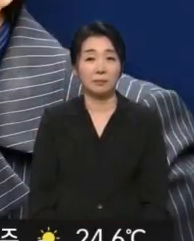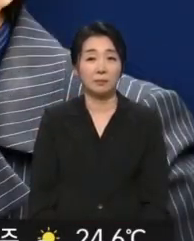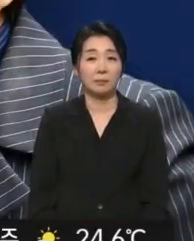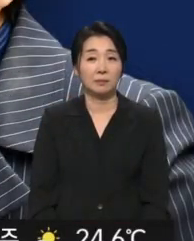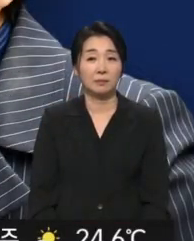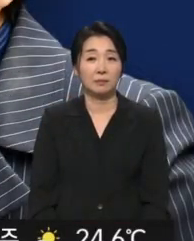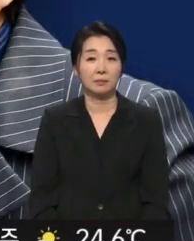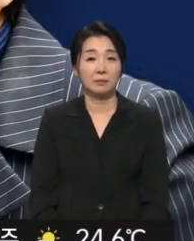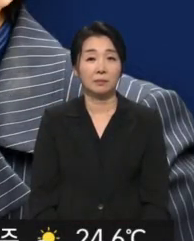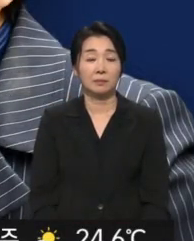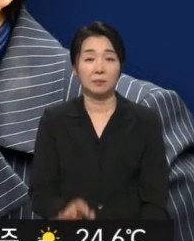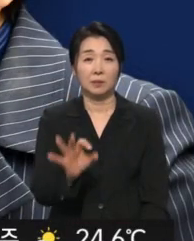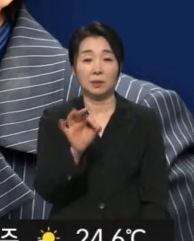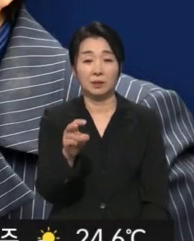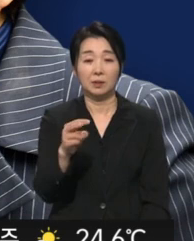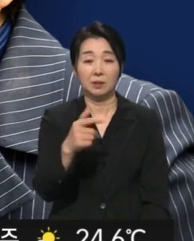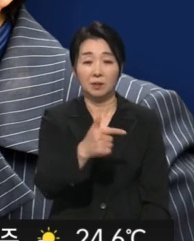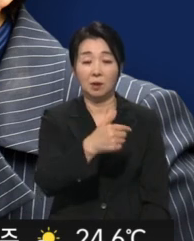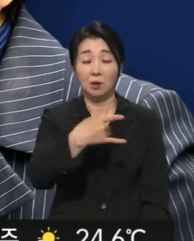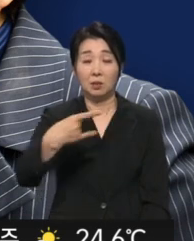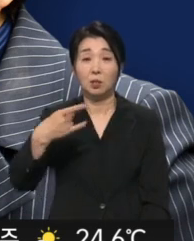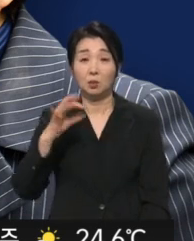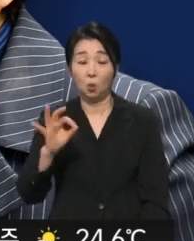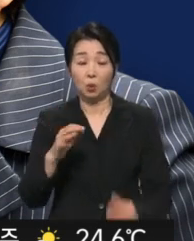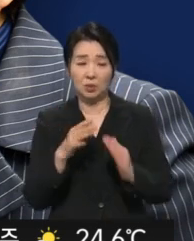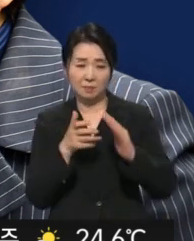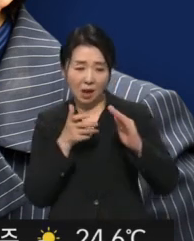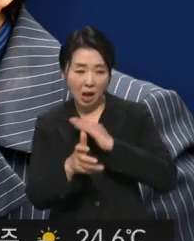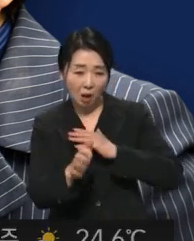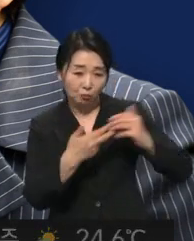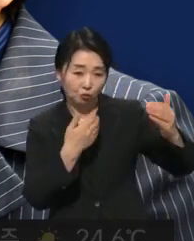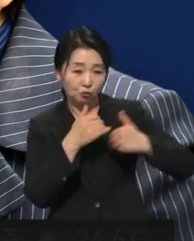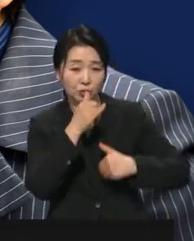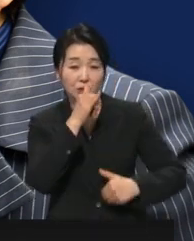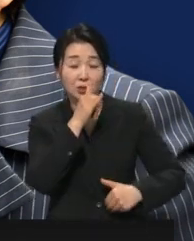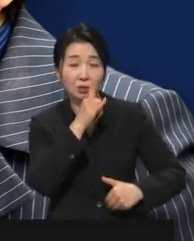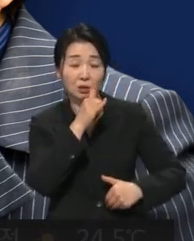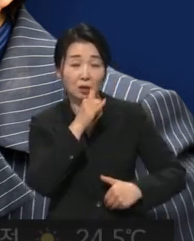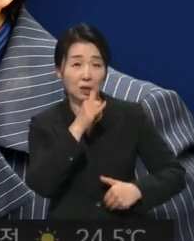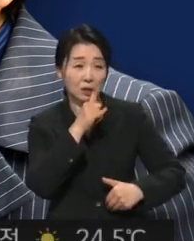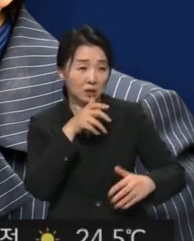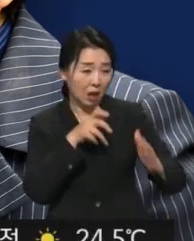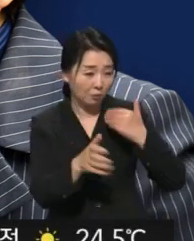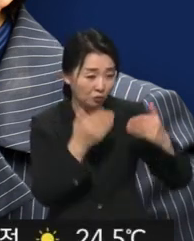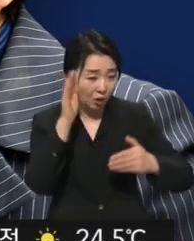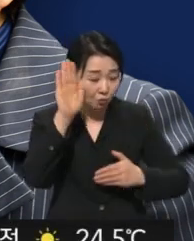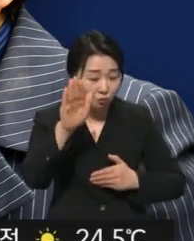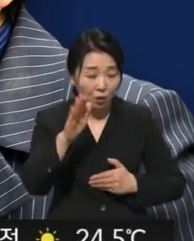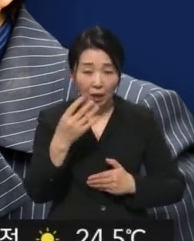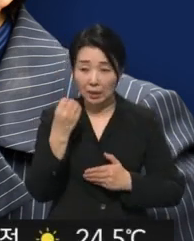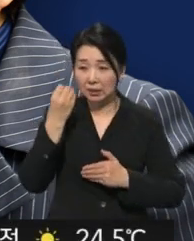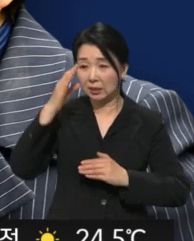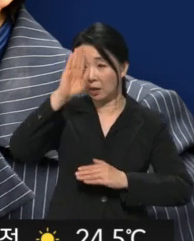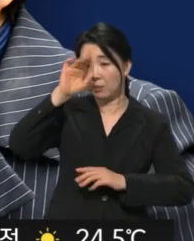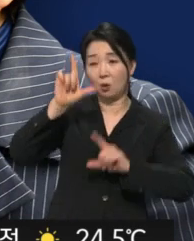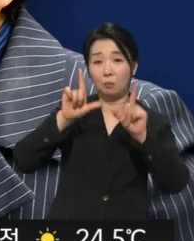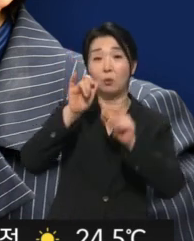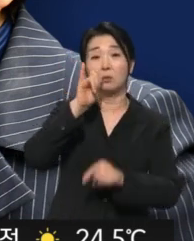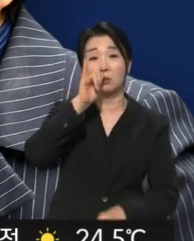연희동 집에 대한 압수수색이 있었는데 그 일을 겪은 후 이상 증세를